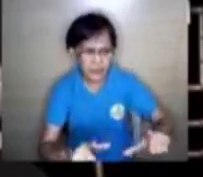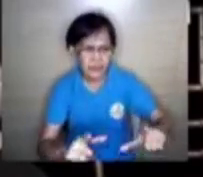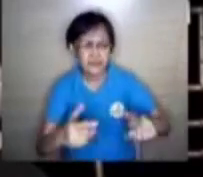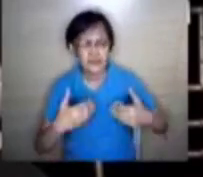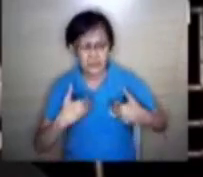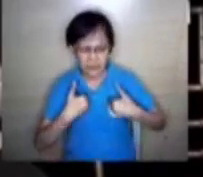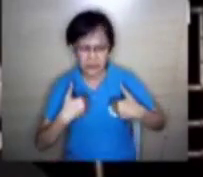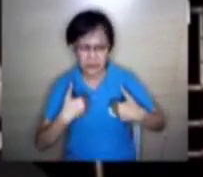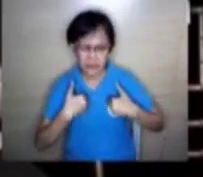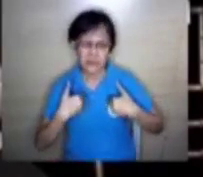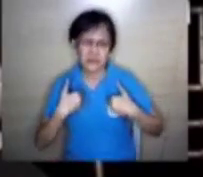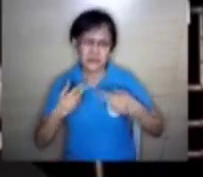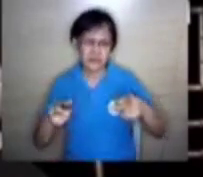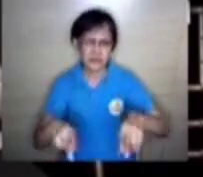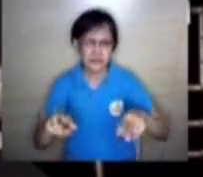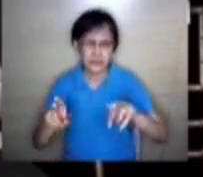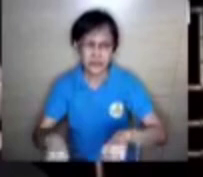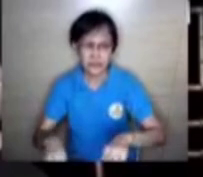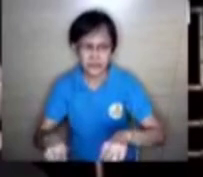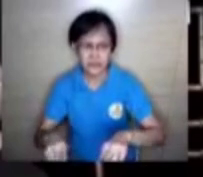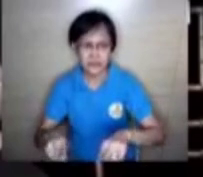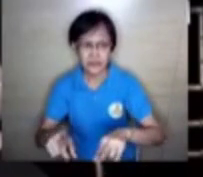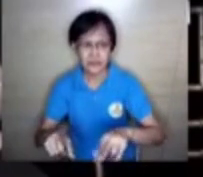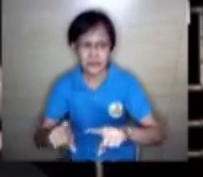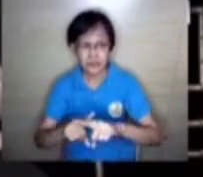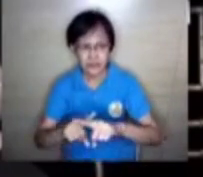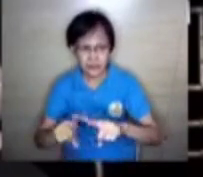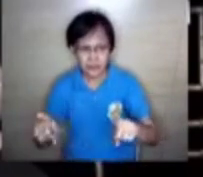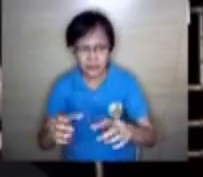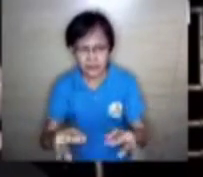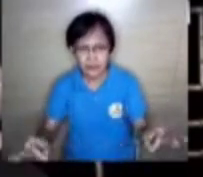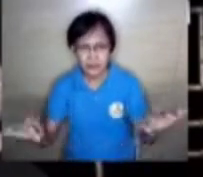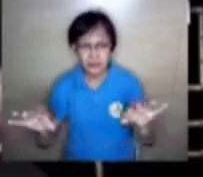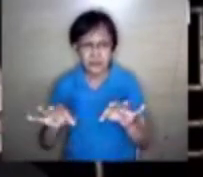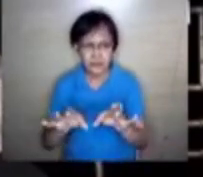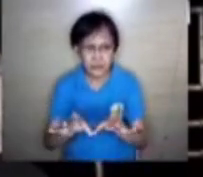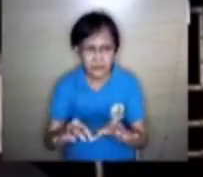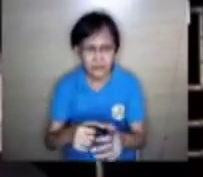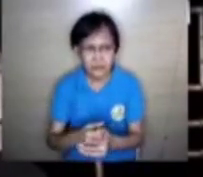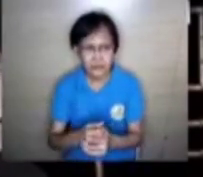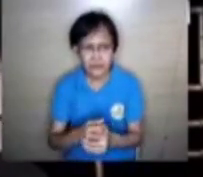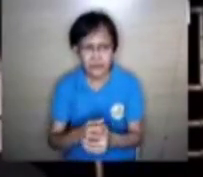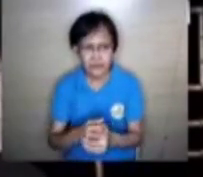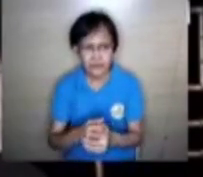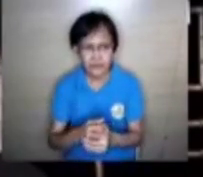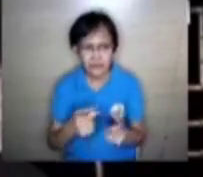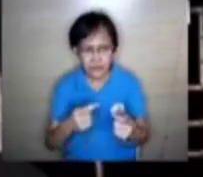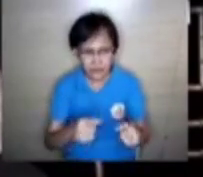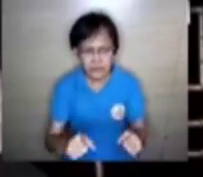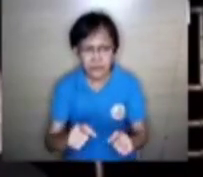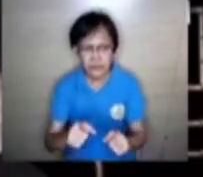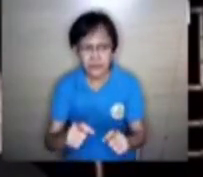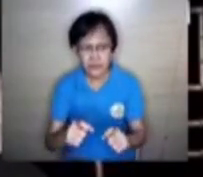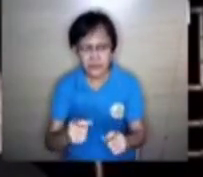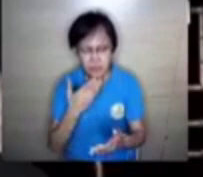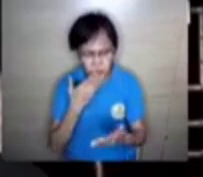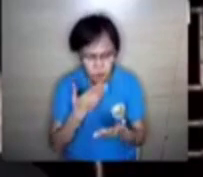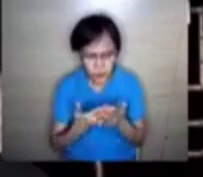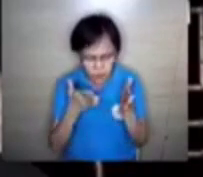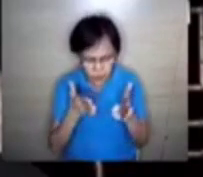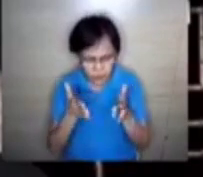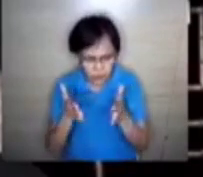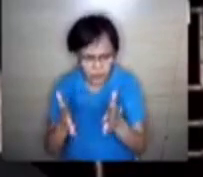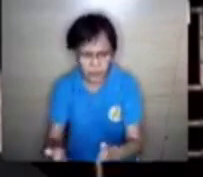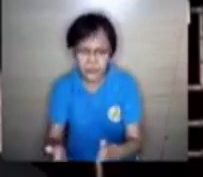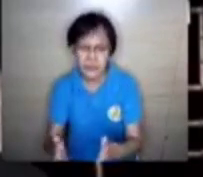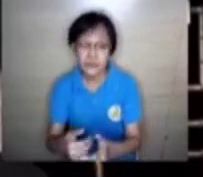butas. Ngunit pakinggan pa rin natin, kahit hindi ganun kaganda ang feedback. Kahit